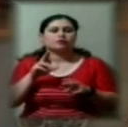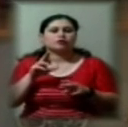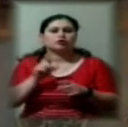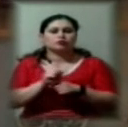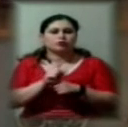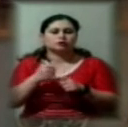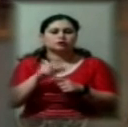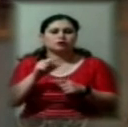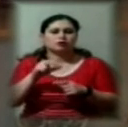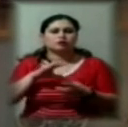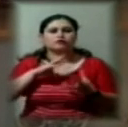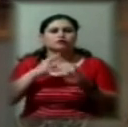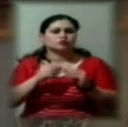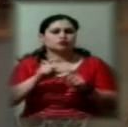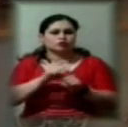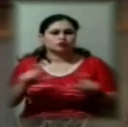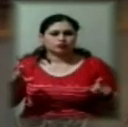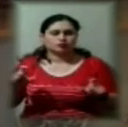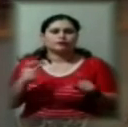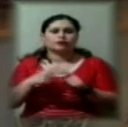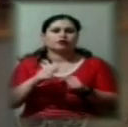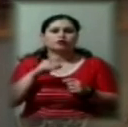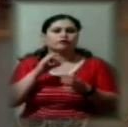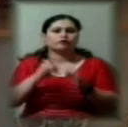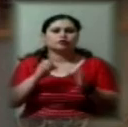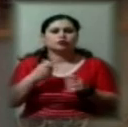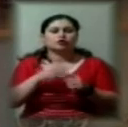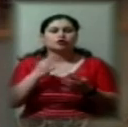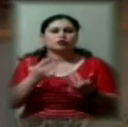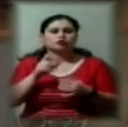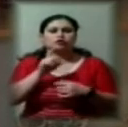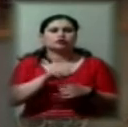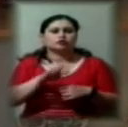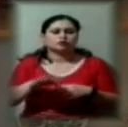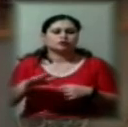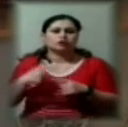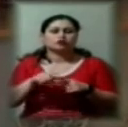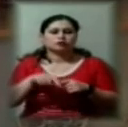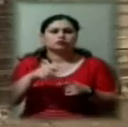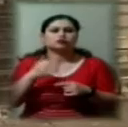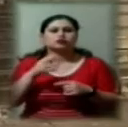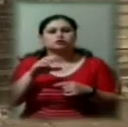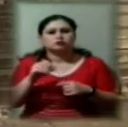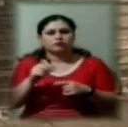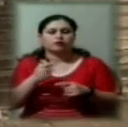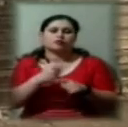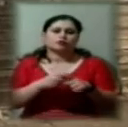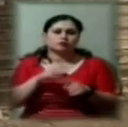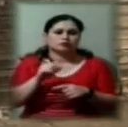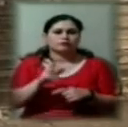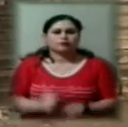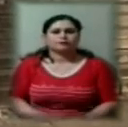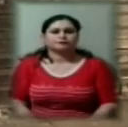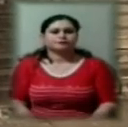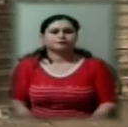загальної середньої освіти. Відповідно до кількості учнів вводиться там чи ставка, чи півставки. Олена Протопопова,